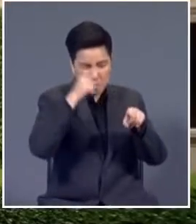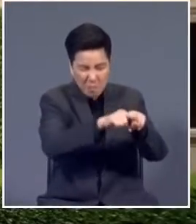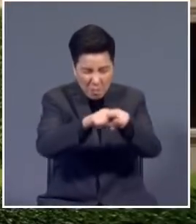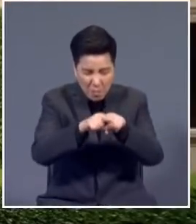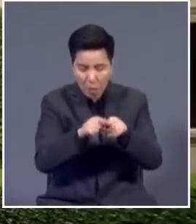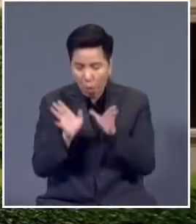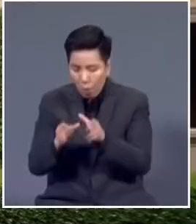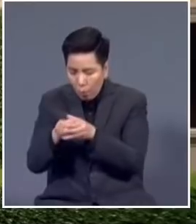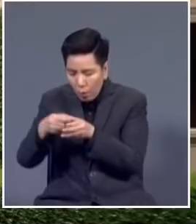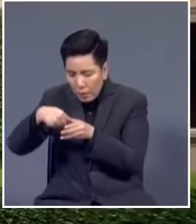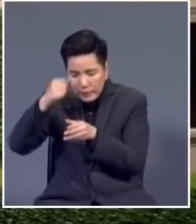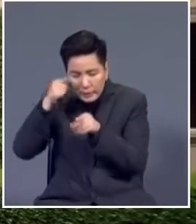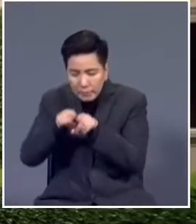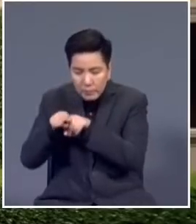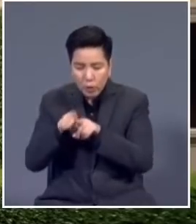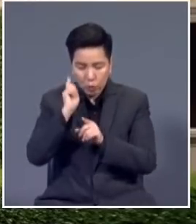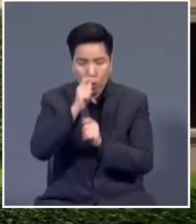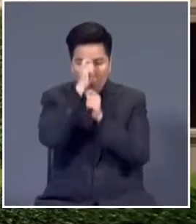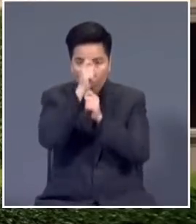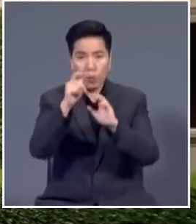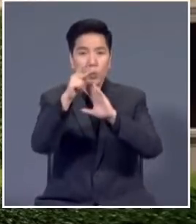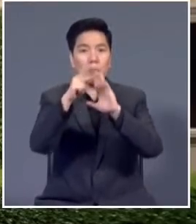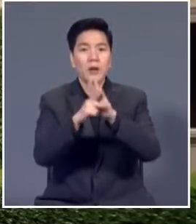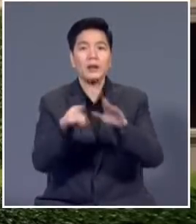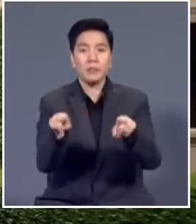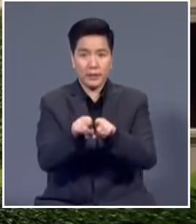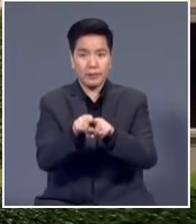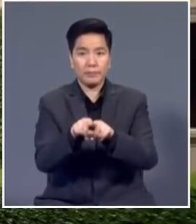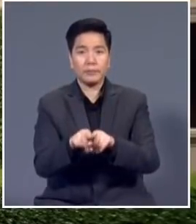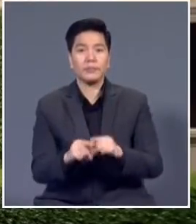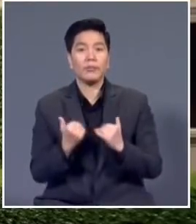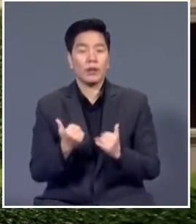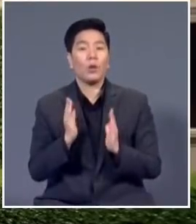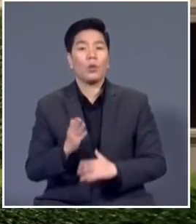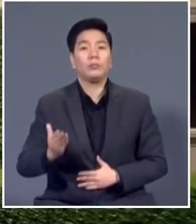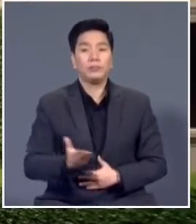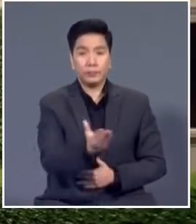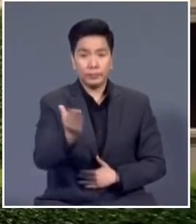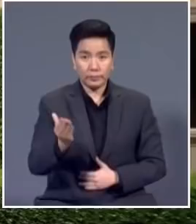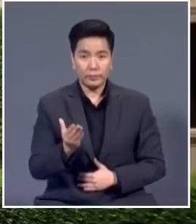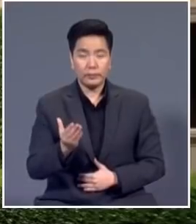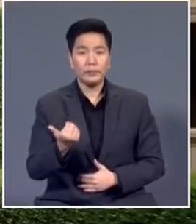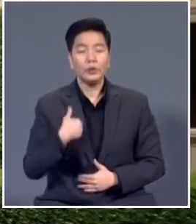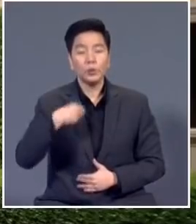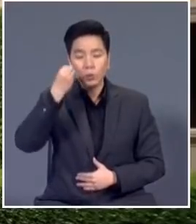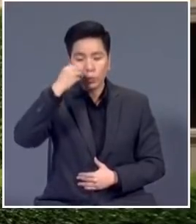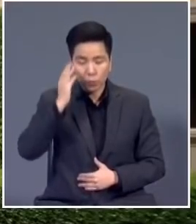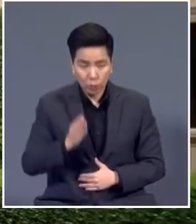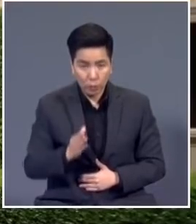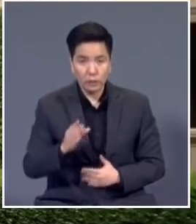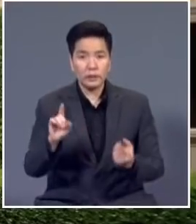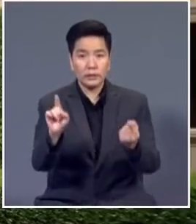ก็ต้องเคารพกฎหมายนะครับพ่อแม่พี่น้องประชาชนที่รักครับวันนี้ก็อยากให้พวกเราทุกคนและสังคมโดยรว